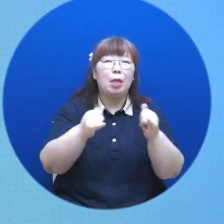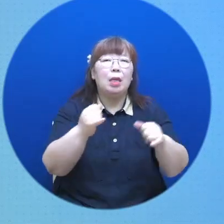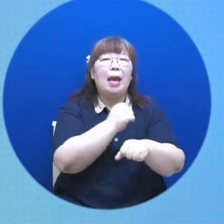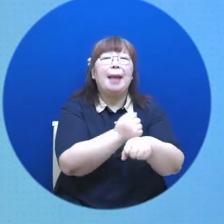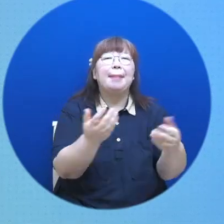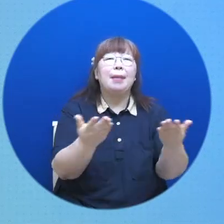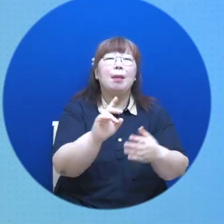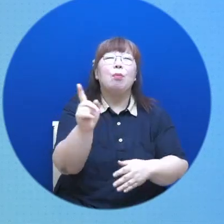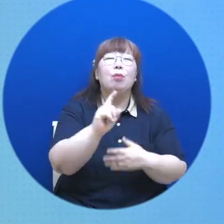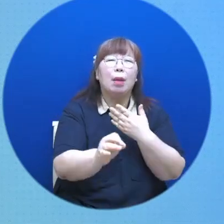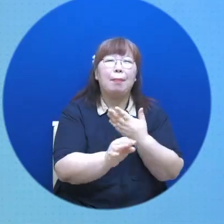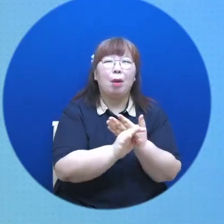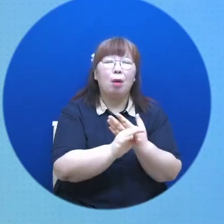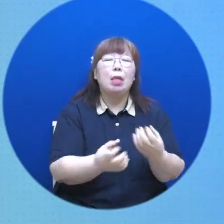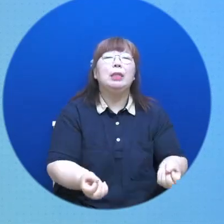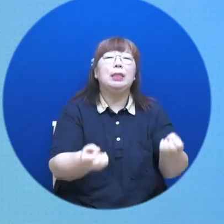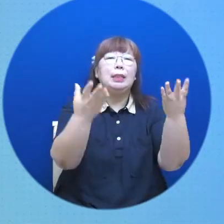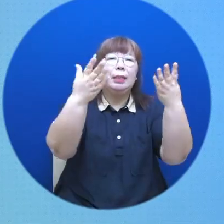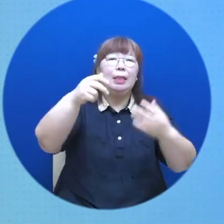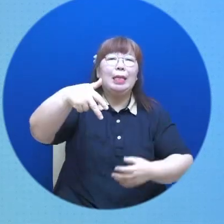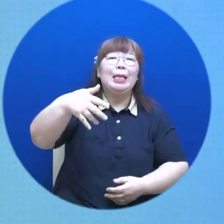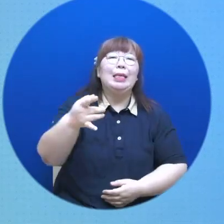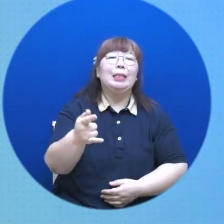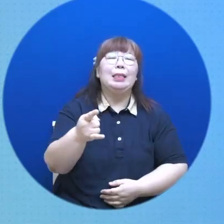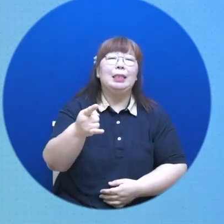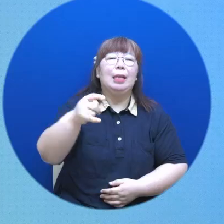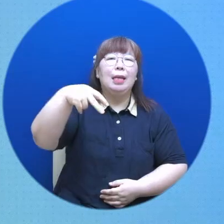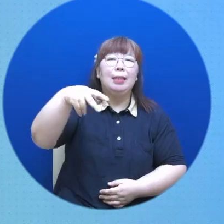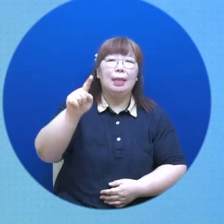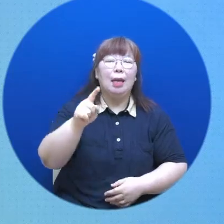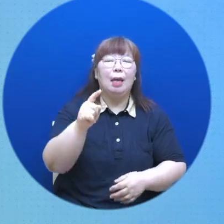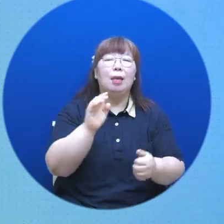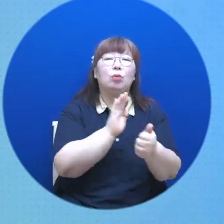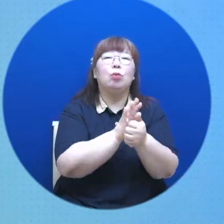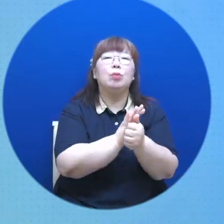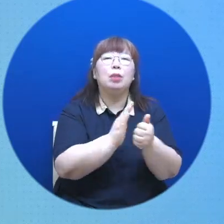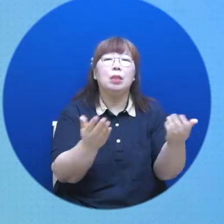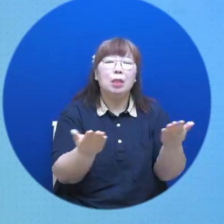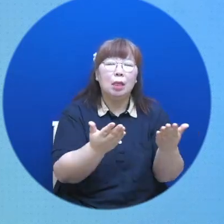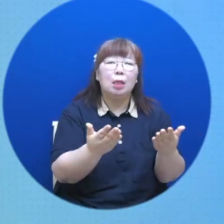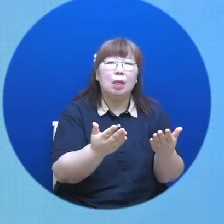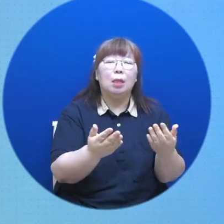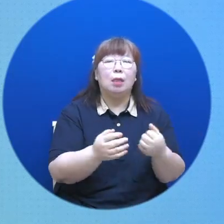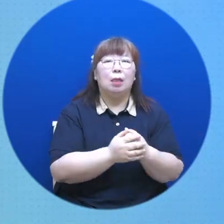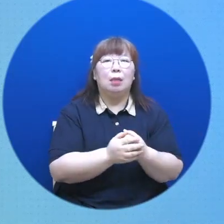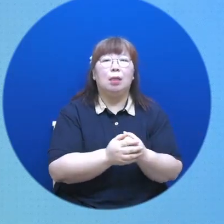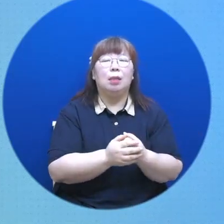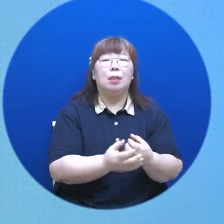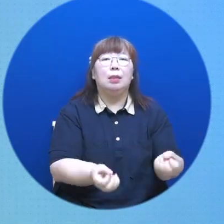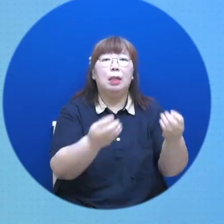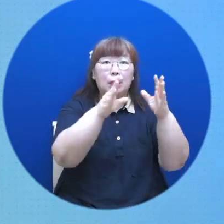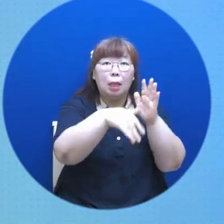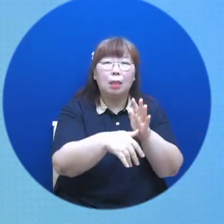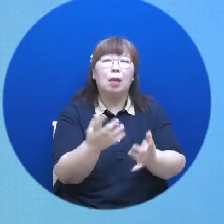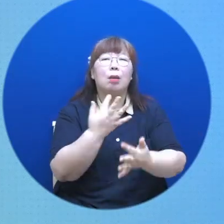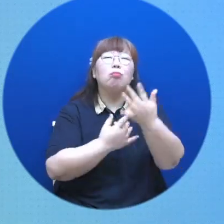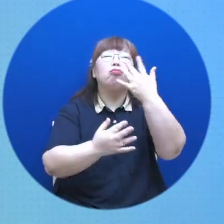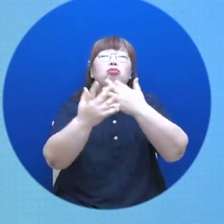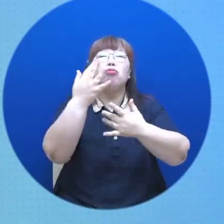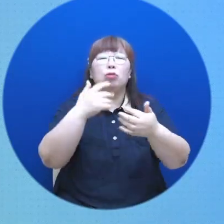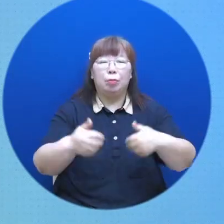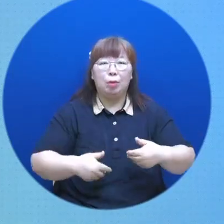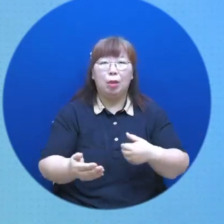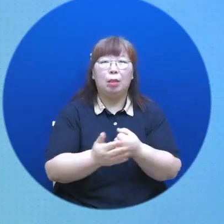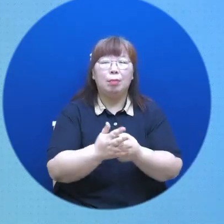했습니까? 제사를 돕는 일을 했어요. 제사를 할 때 뭐가 필요하냐면 불이 필요합니다. 불을 지피는 일을